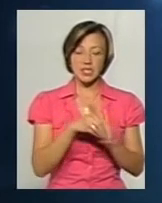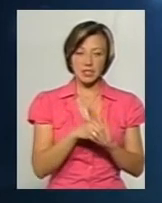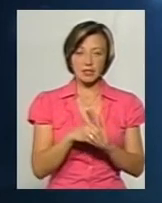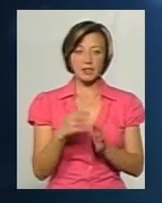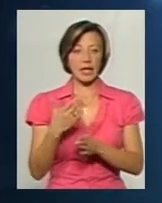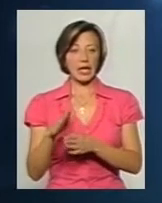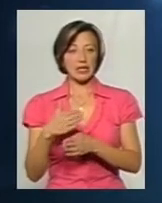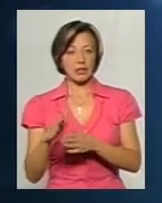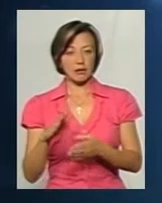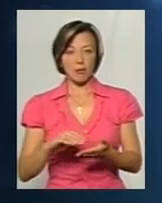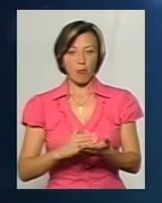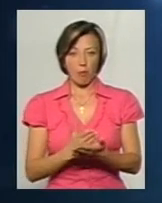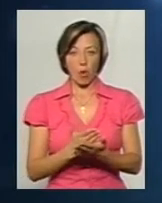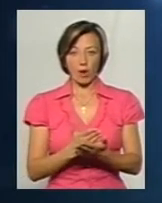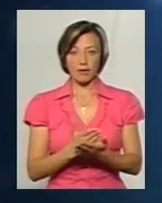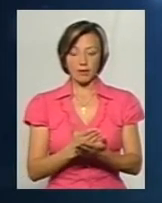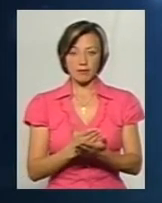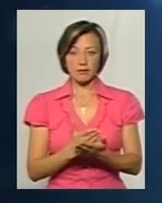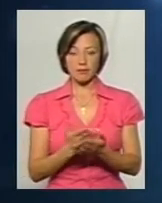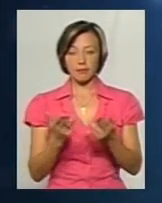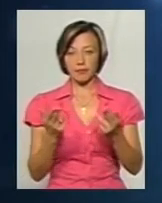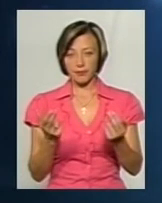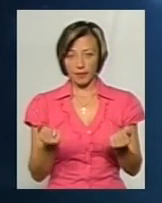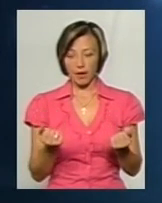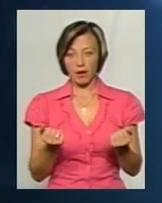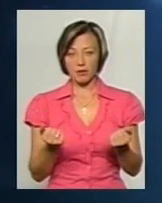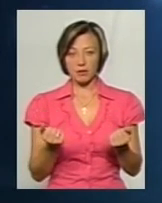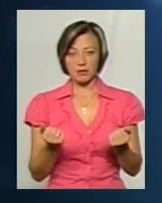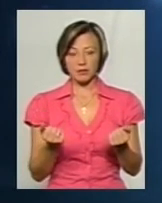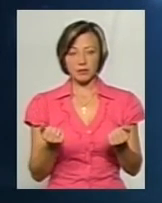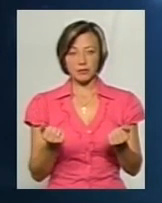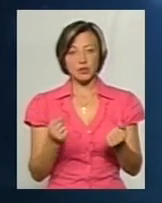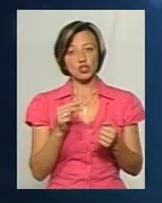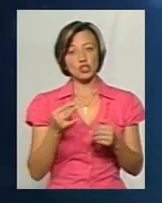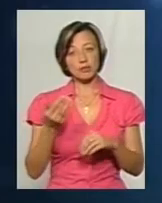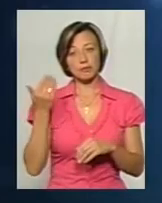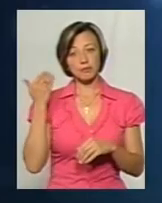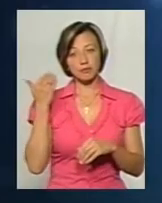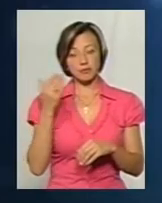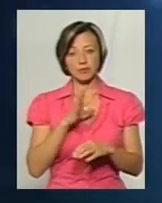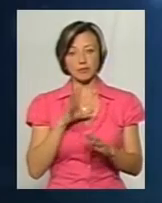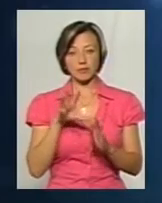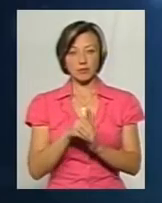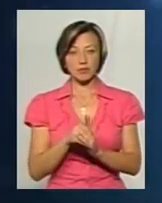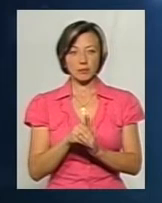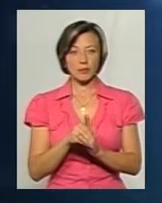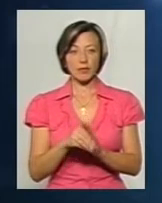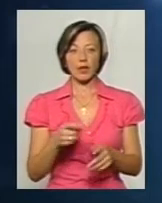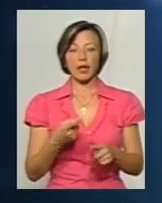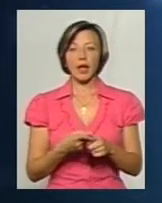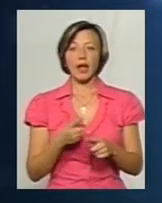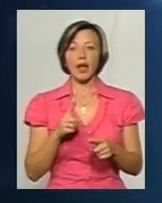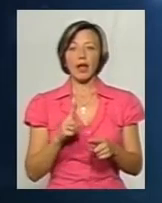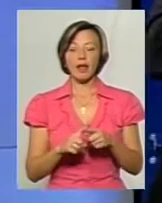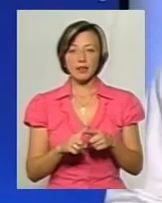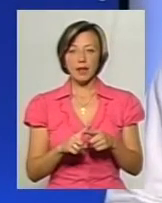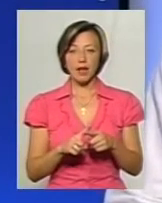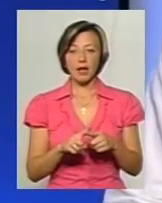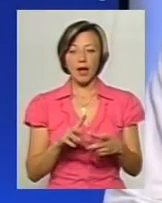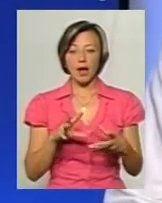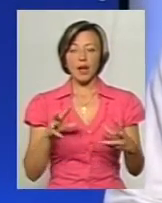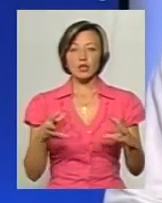кредитній політиці. Так. Чи вони ще були закладені задовго до того? Это следствие